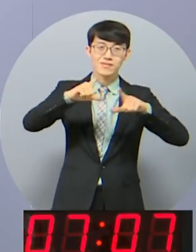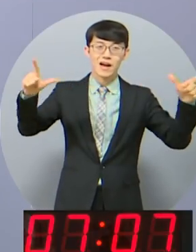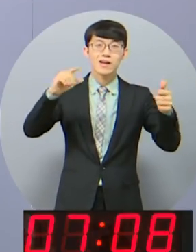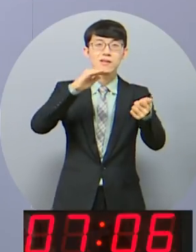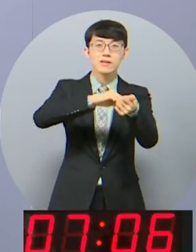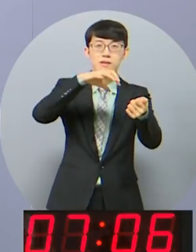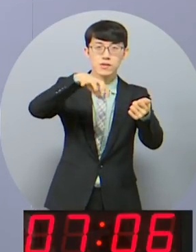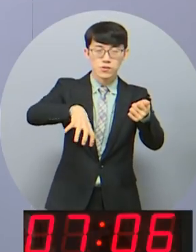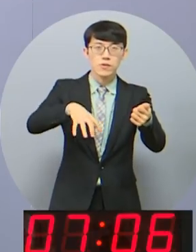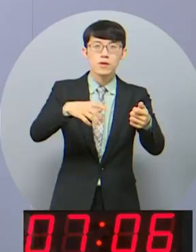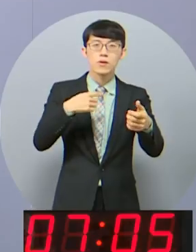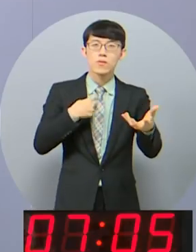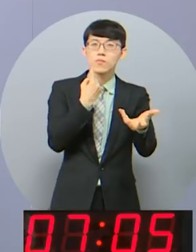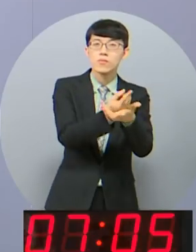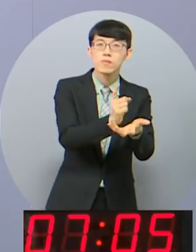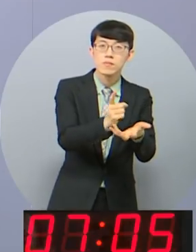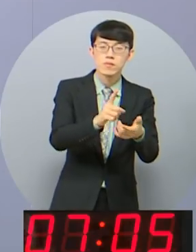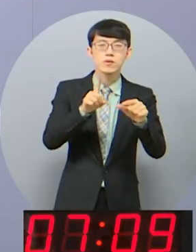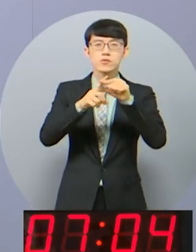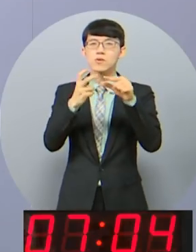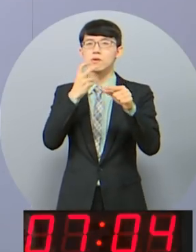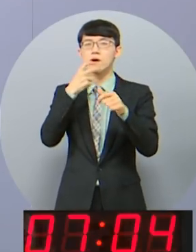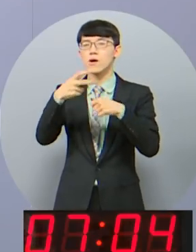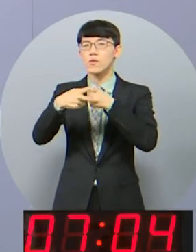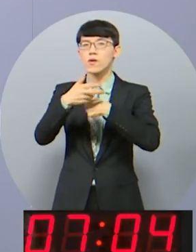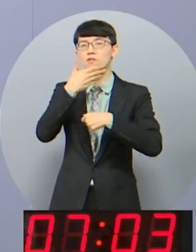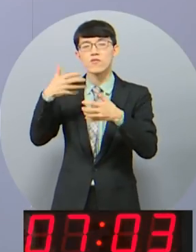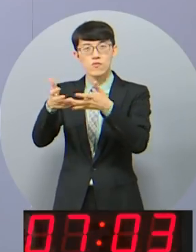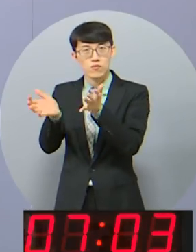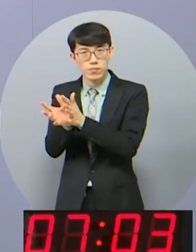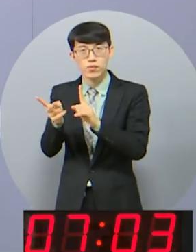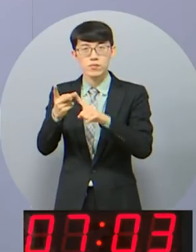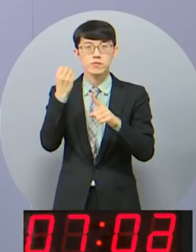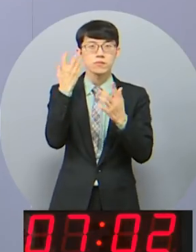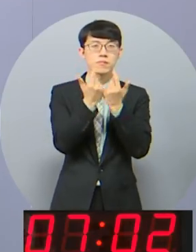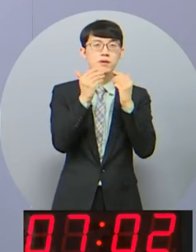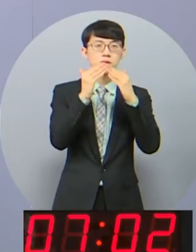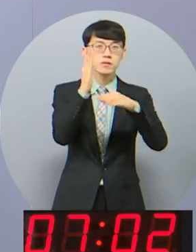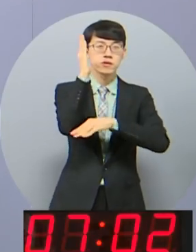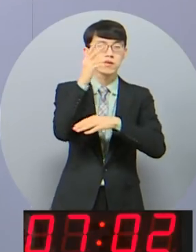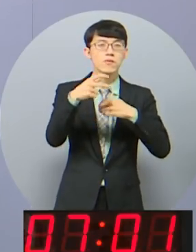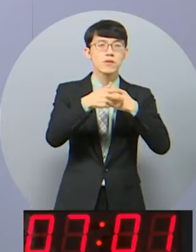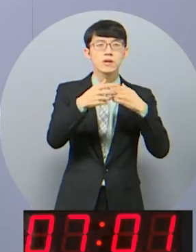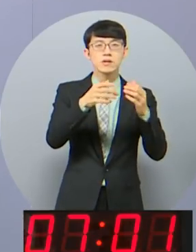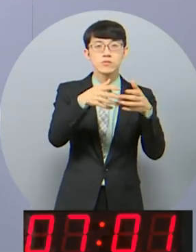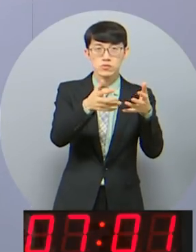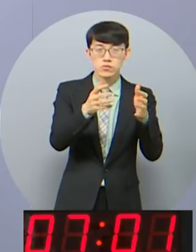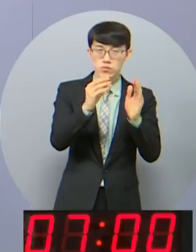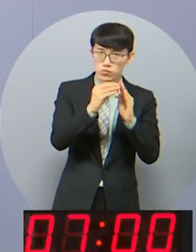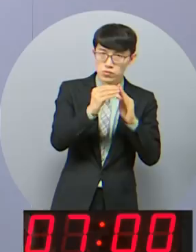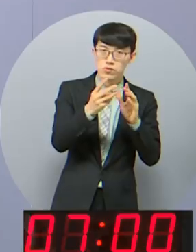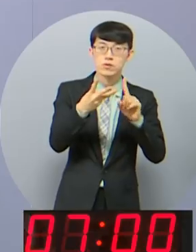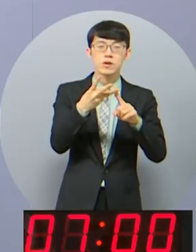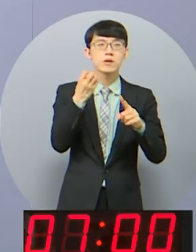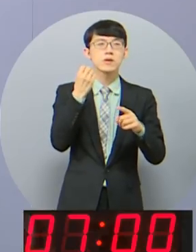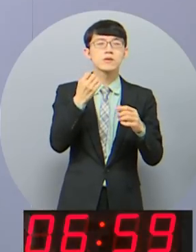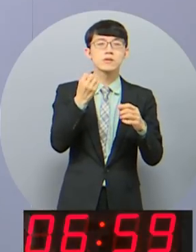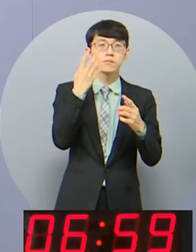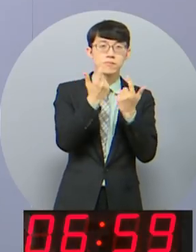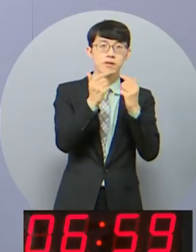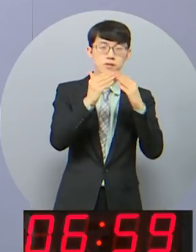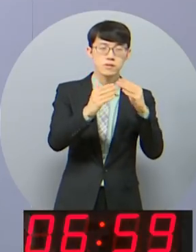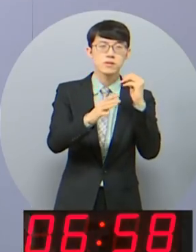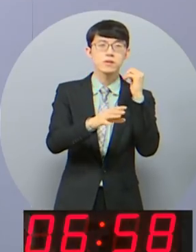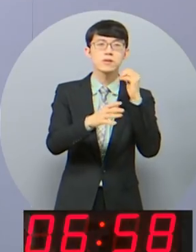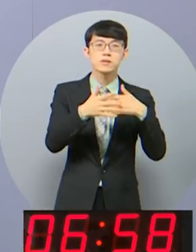部、新北市政府卫生局、基金会与协会等相关单位，针对高